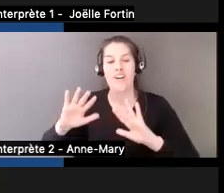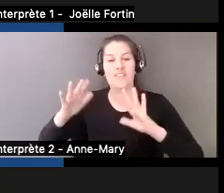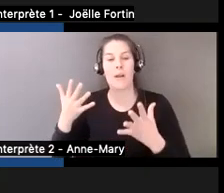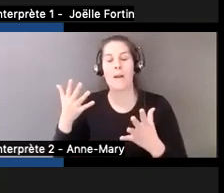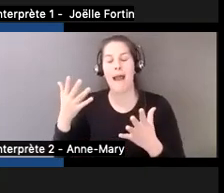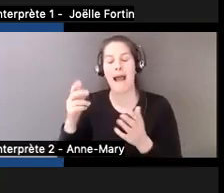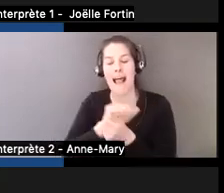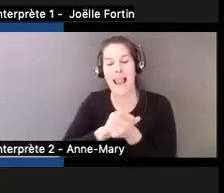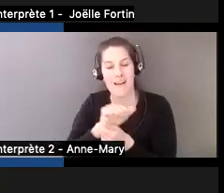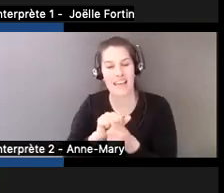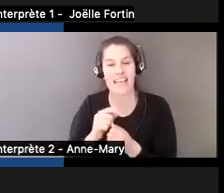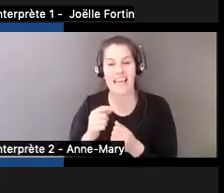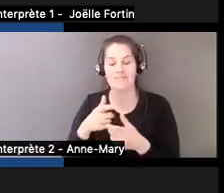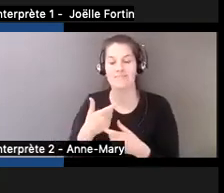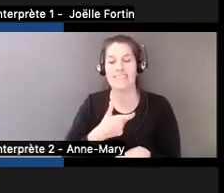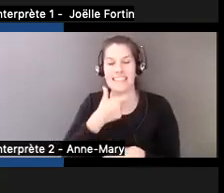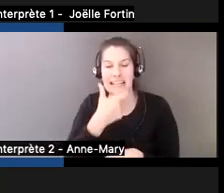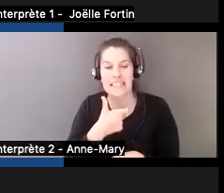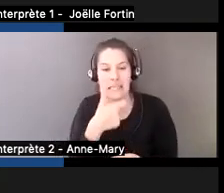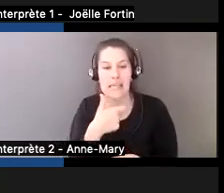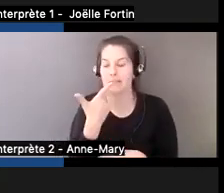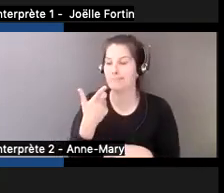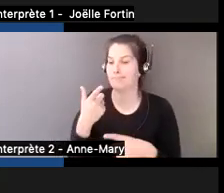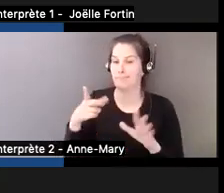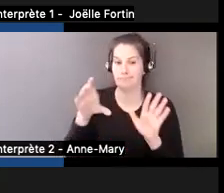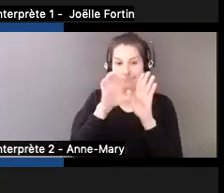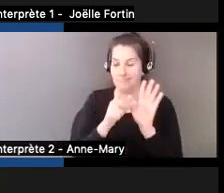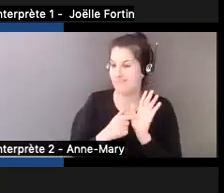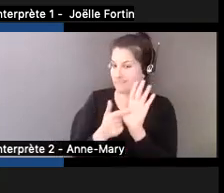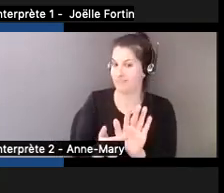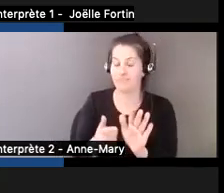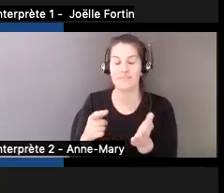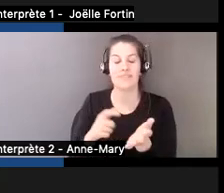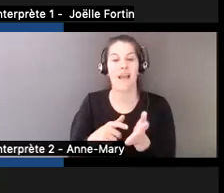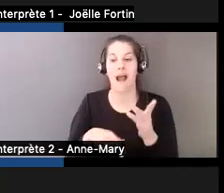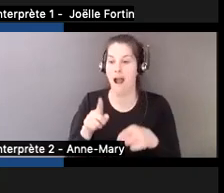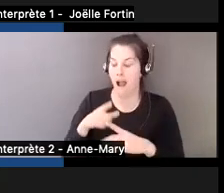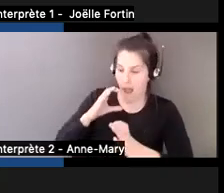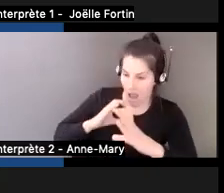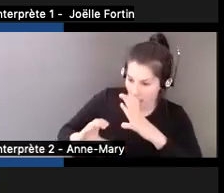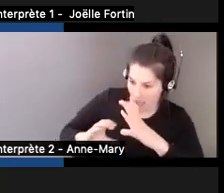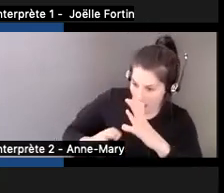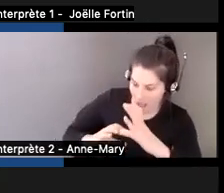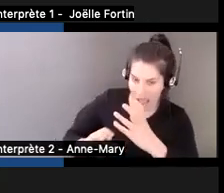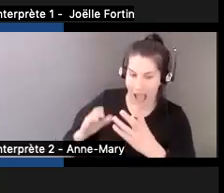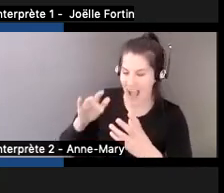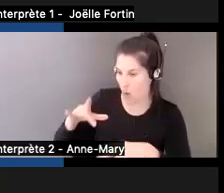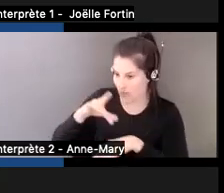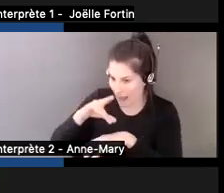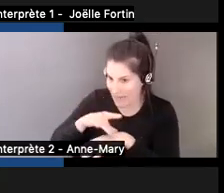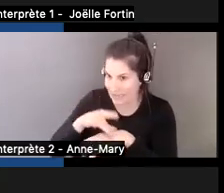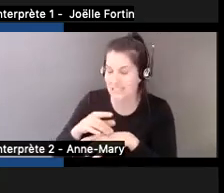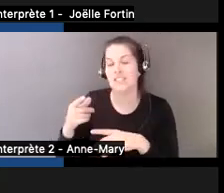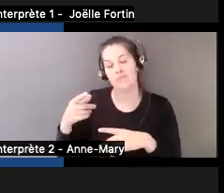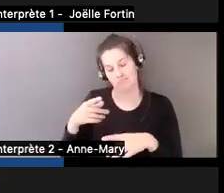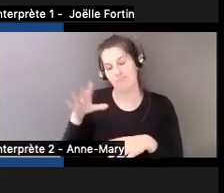comment brosser des dents. Quand le message ne passe pas à cause de la maladie, nous utilisons des